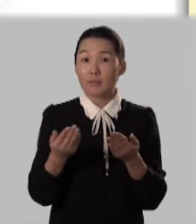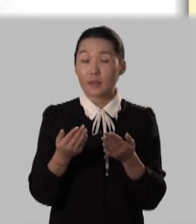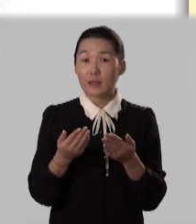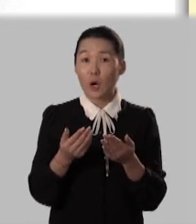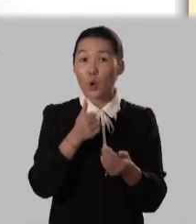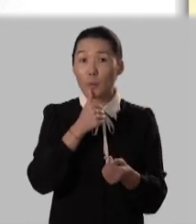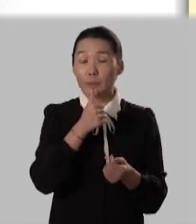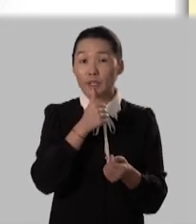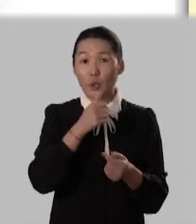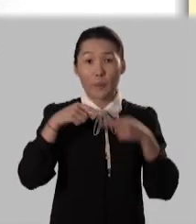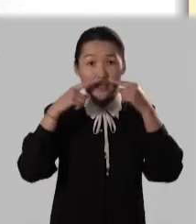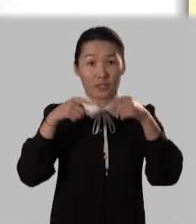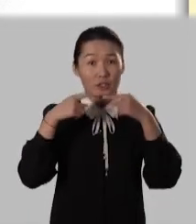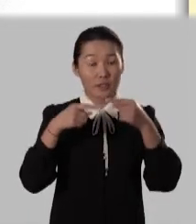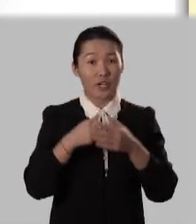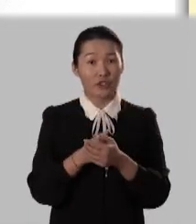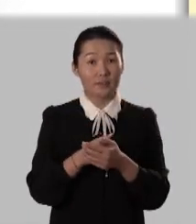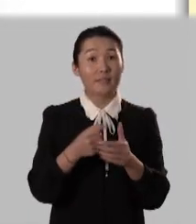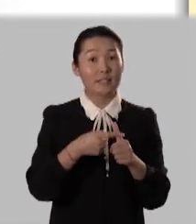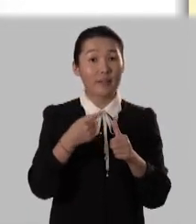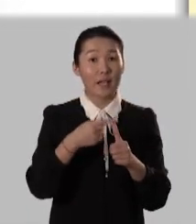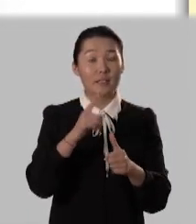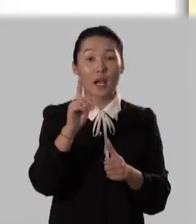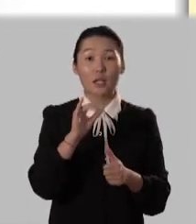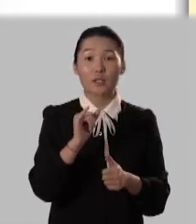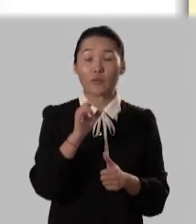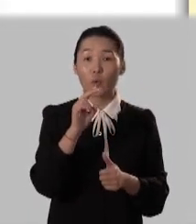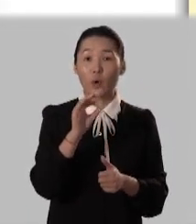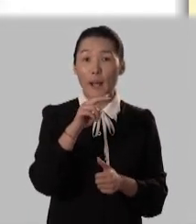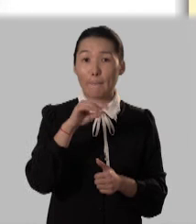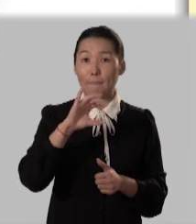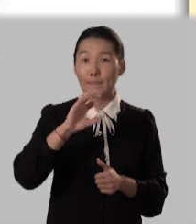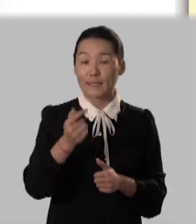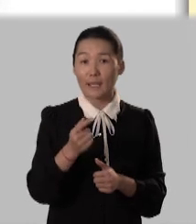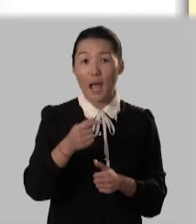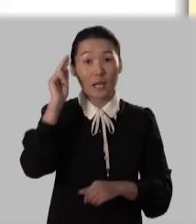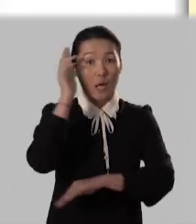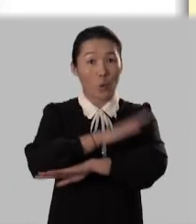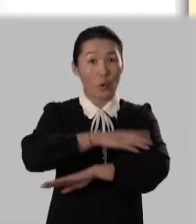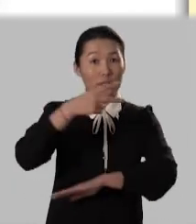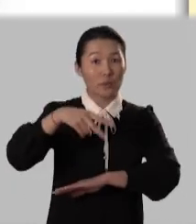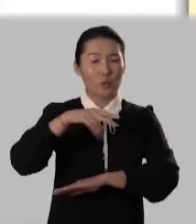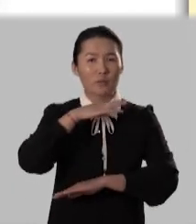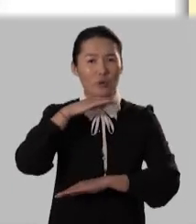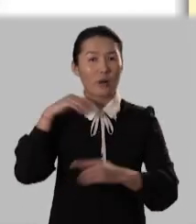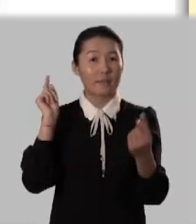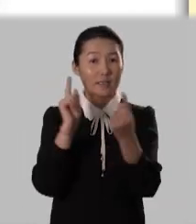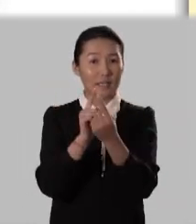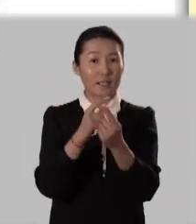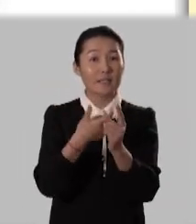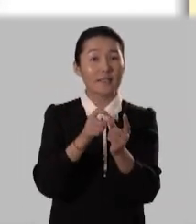называется звукопись you на уроках литературы вы много раз встретитесь с этим приемом